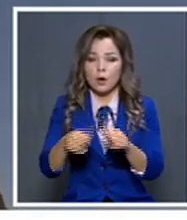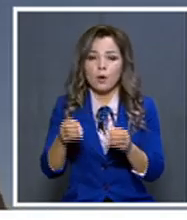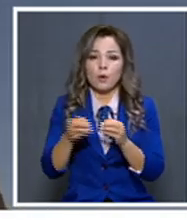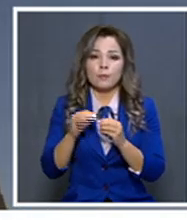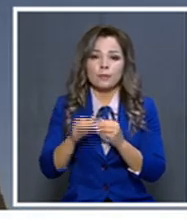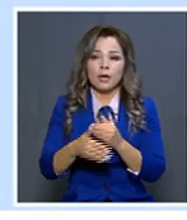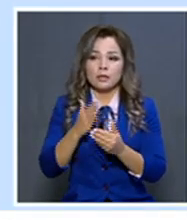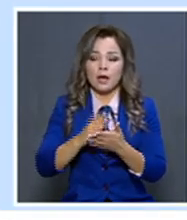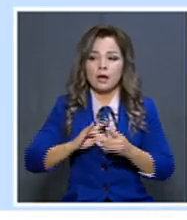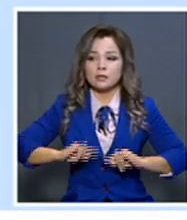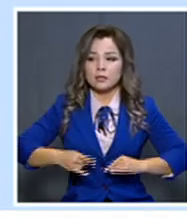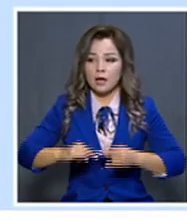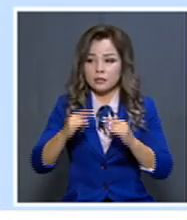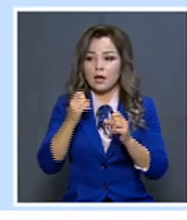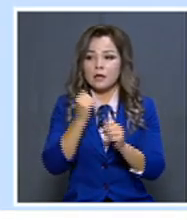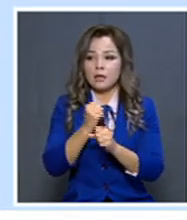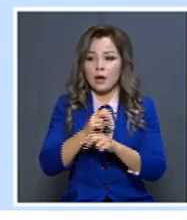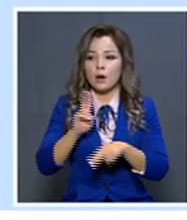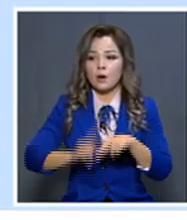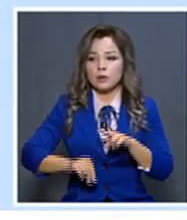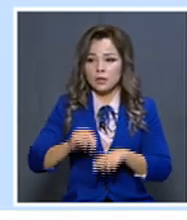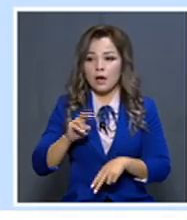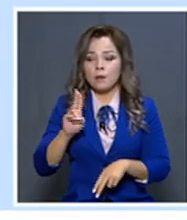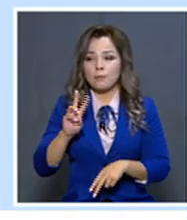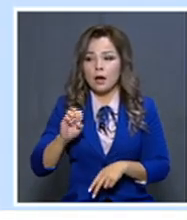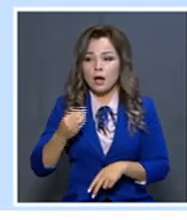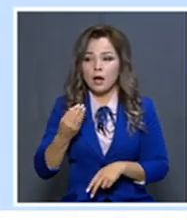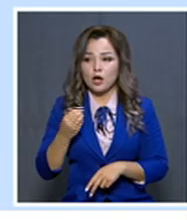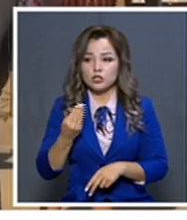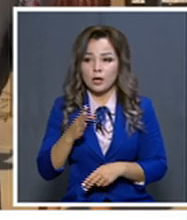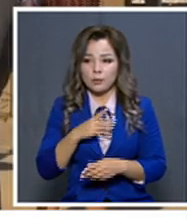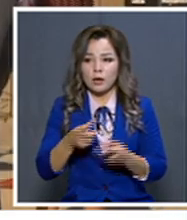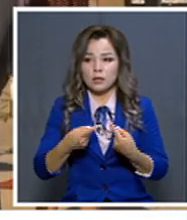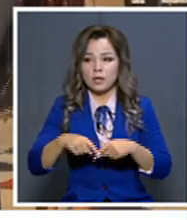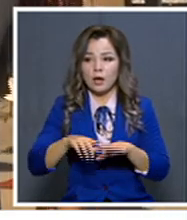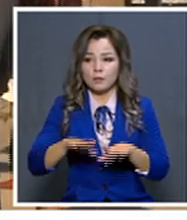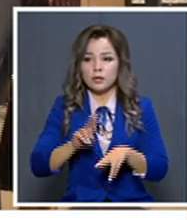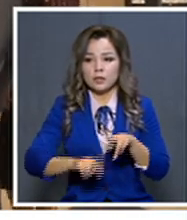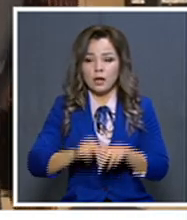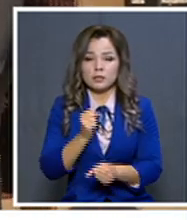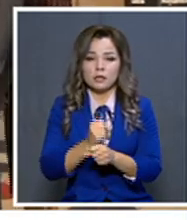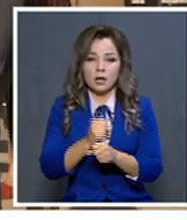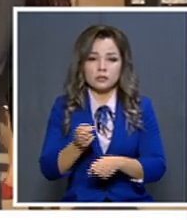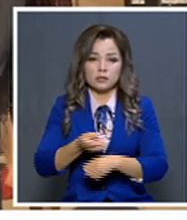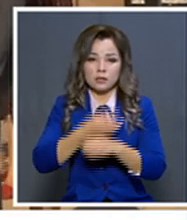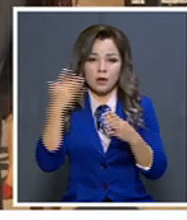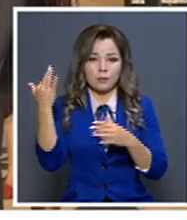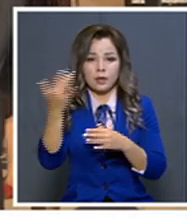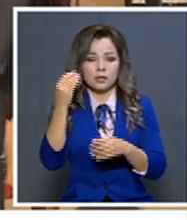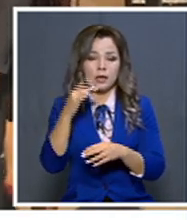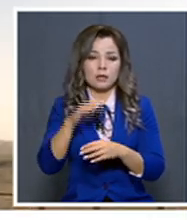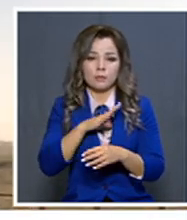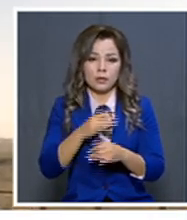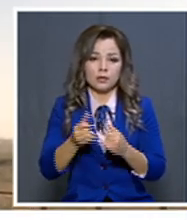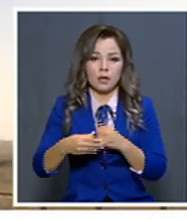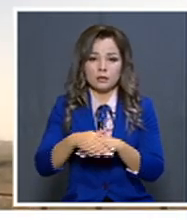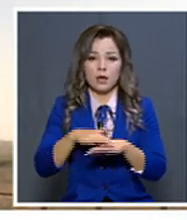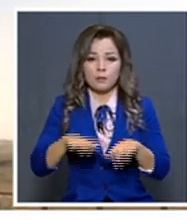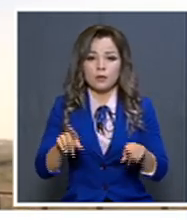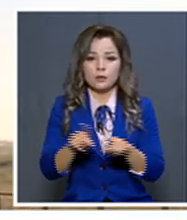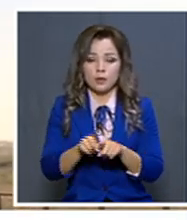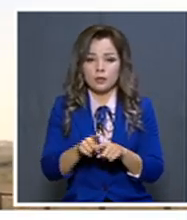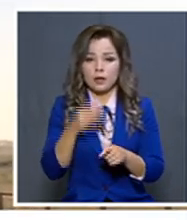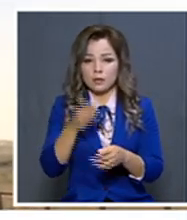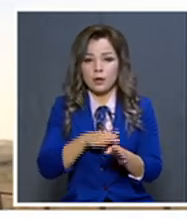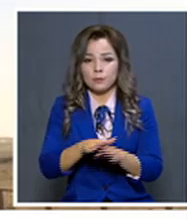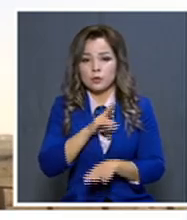шикі кірпішім салыпты. Құрылысы атақты Мақаш әкімінің мұрындық болуымен басталған. Ашық аспан астында қасқайып тұрған белгі жергілікті